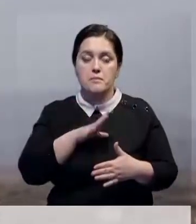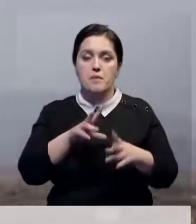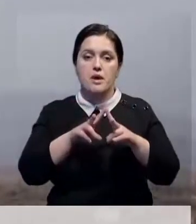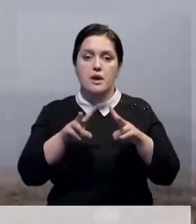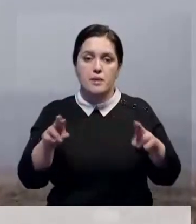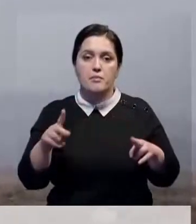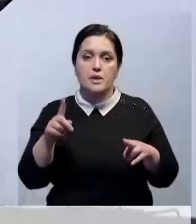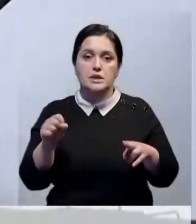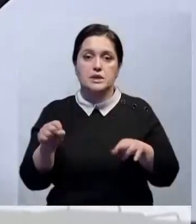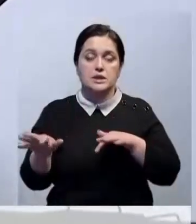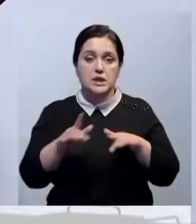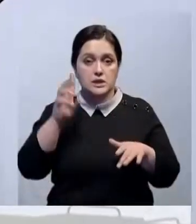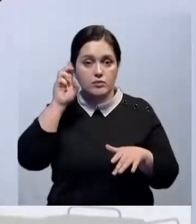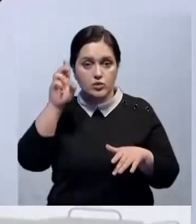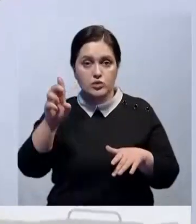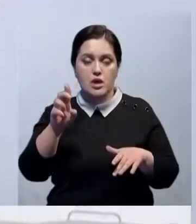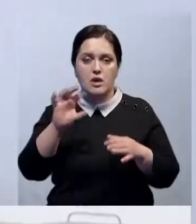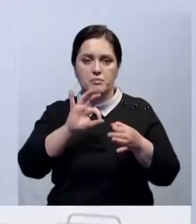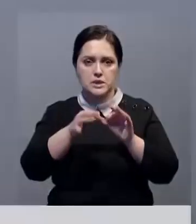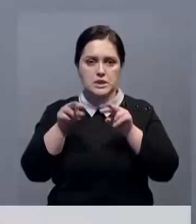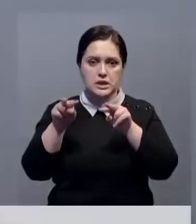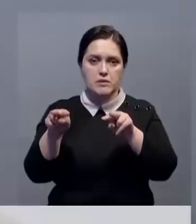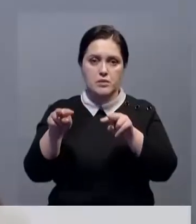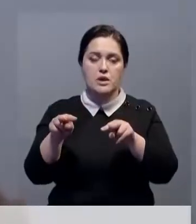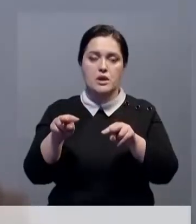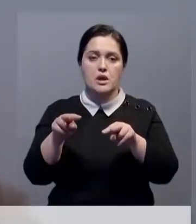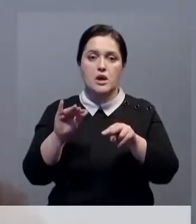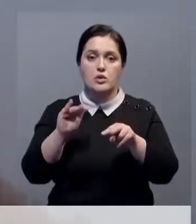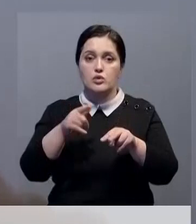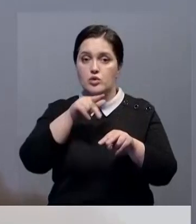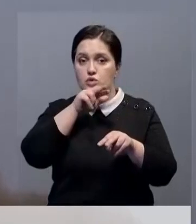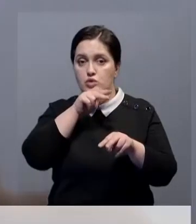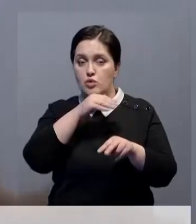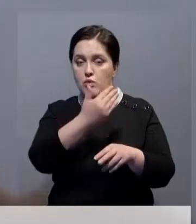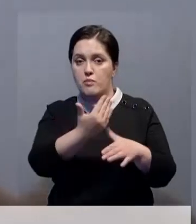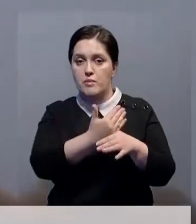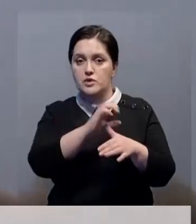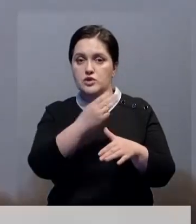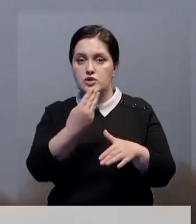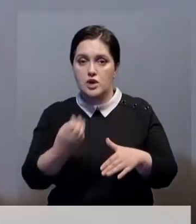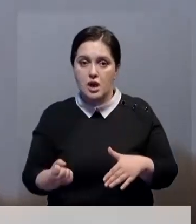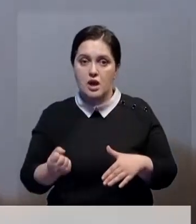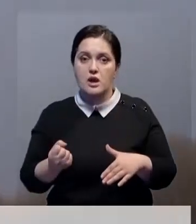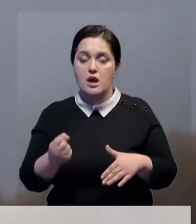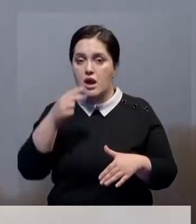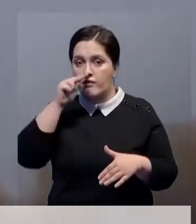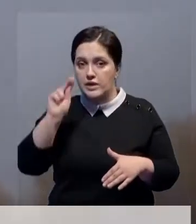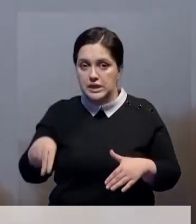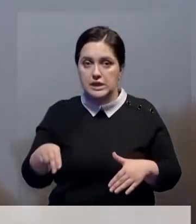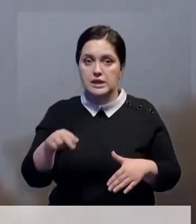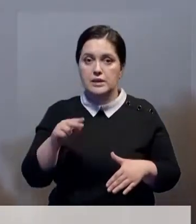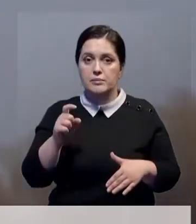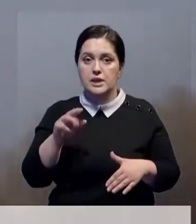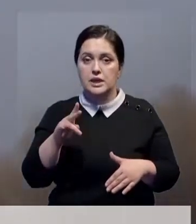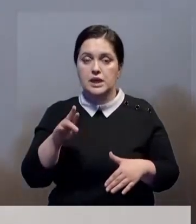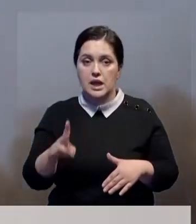встречен соответствующим образом. За действиями государства пристально наблюдает союзник Южной Кореи США. Штаты объявили